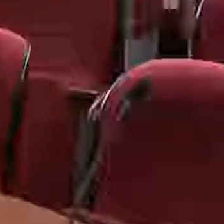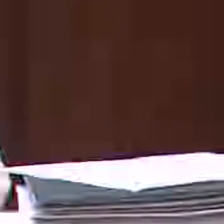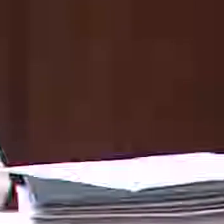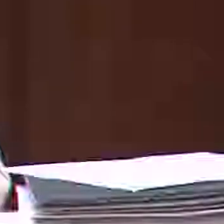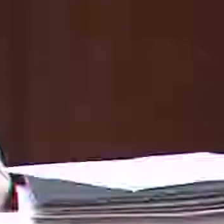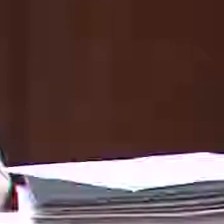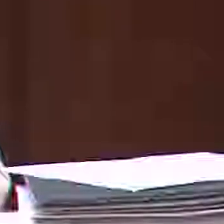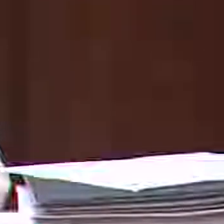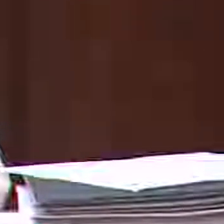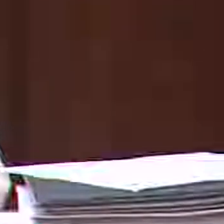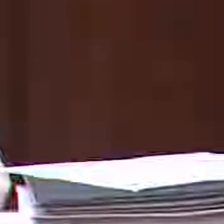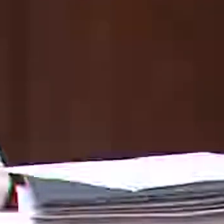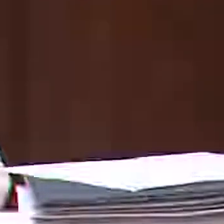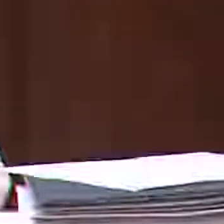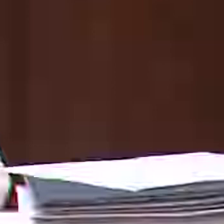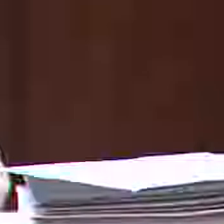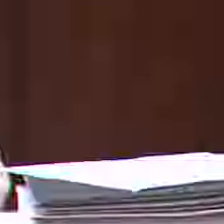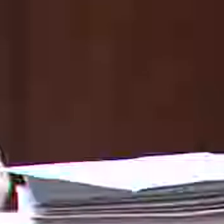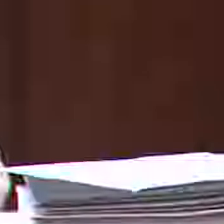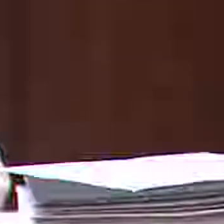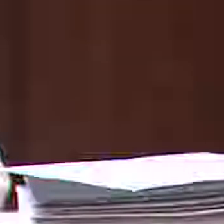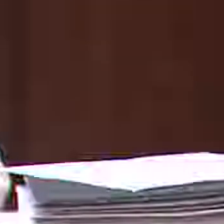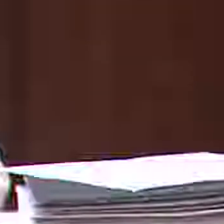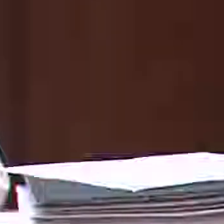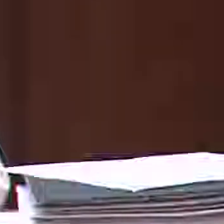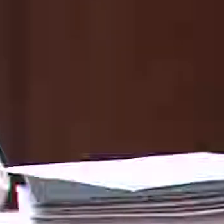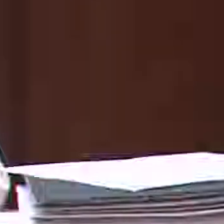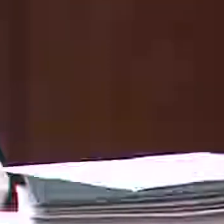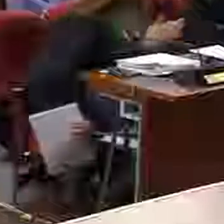Gorąco witam Ewelinę Ślugajską, skarbnik gminy Piła.